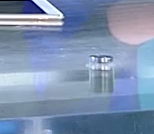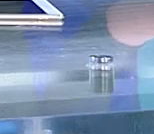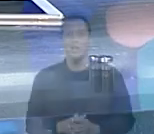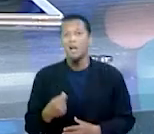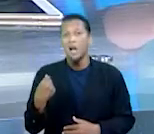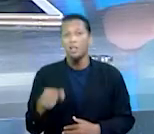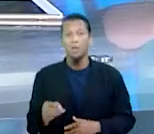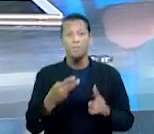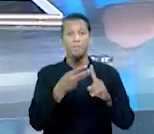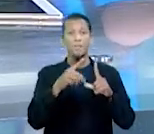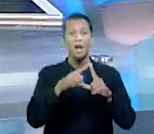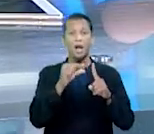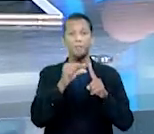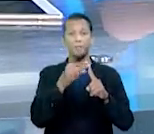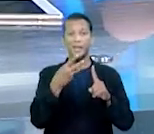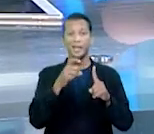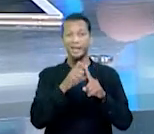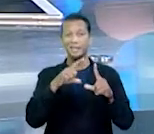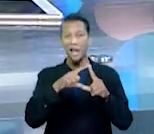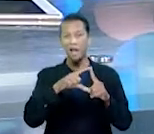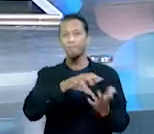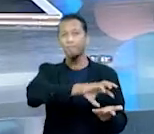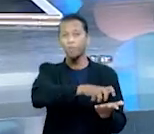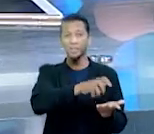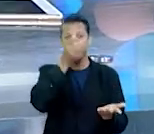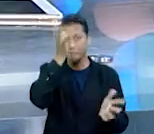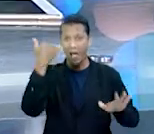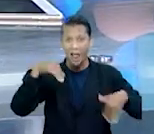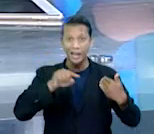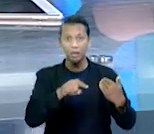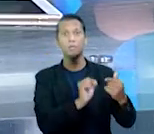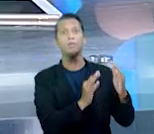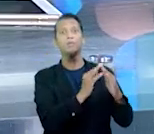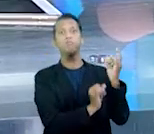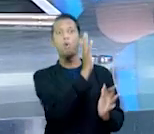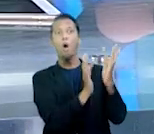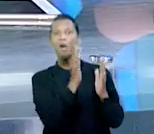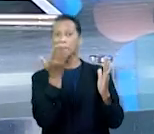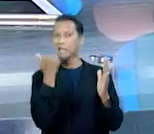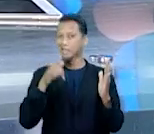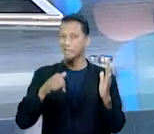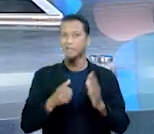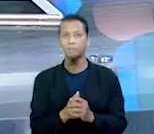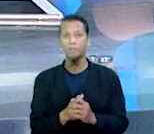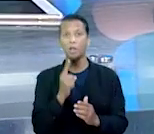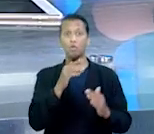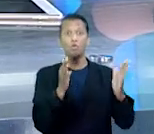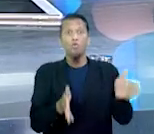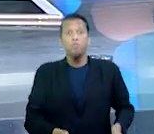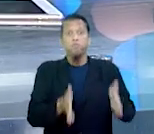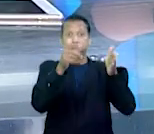Informasi pertama, Mirsa, kantor Badan Perencanaan Pembangunan Daerah atau Bapeda Provinsi Bali terbakar Kamis dini hari. Satu bangunan yang digunakan